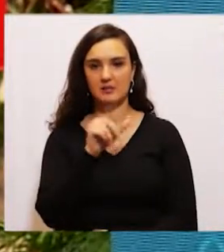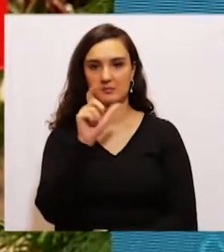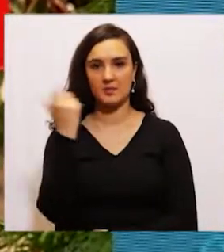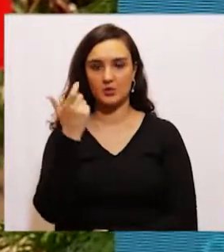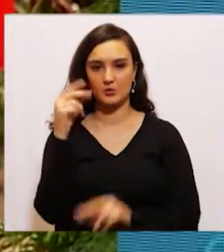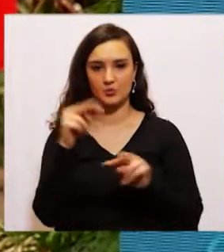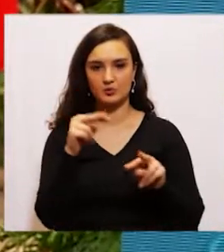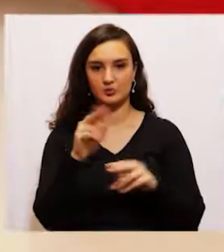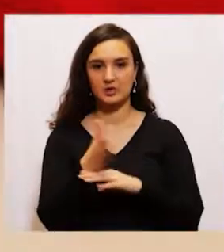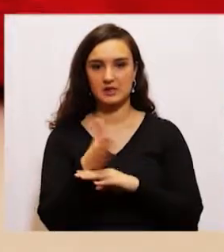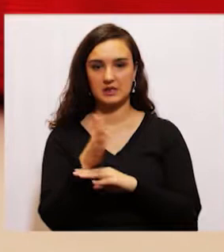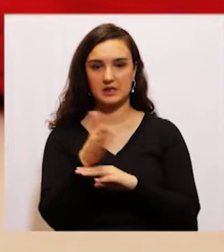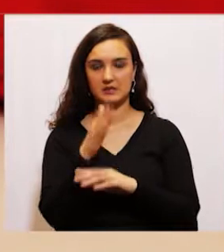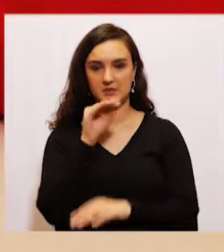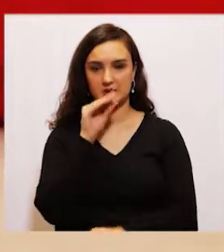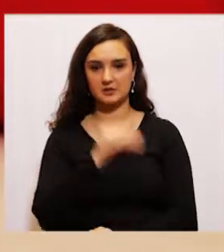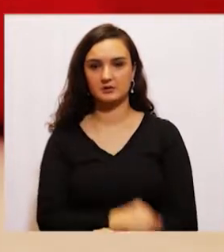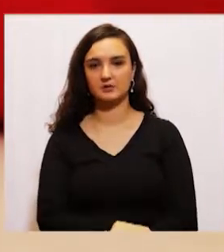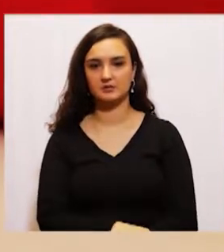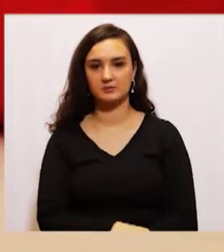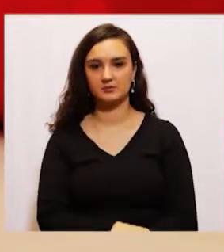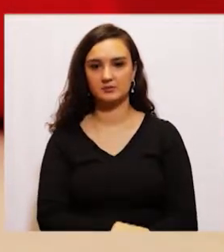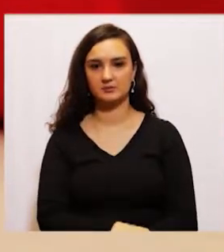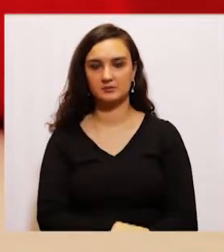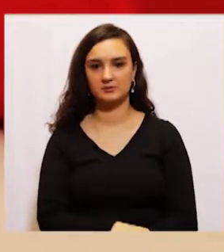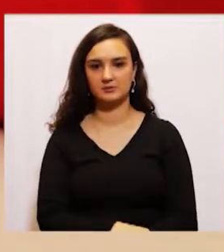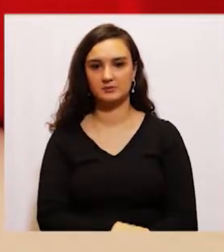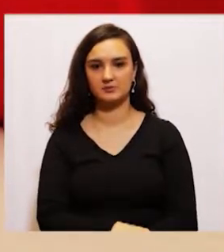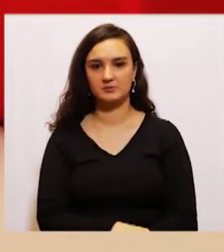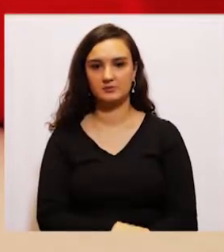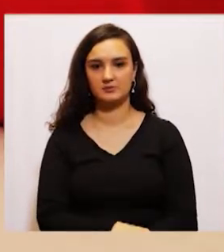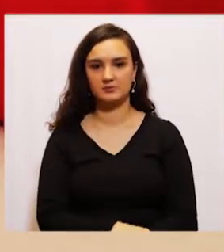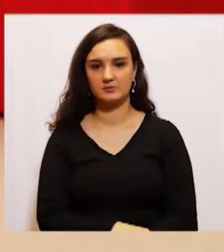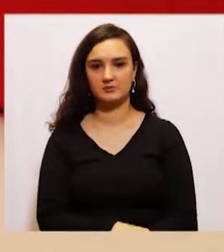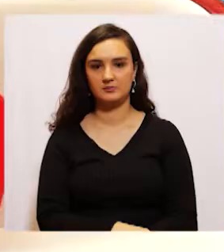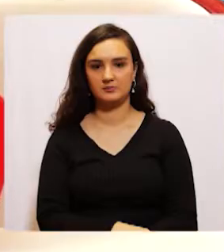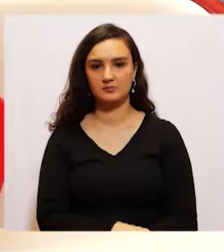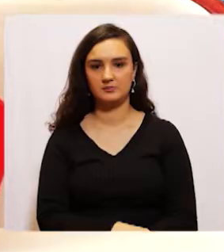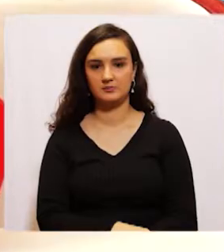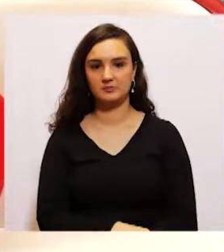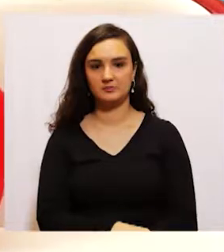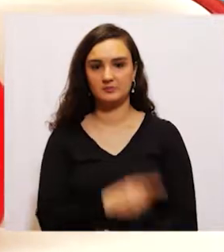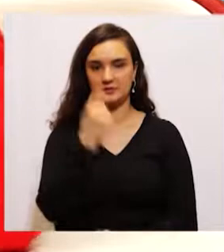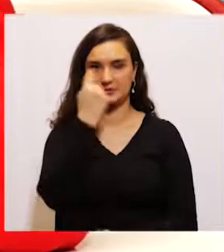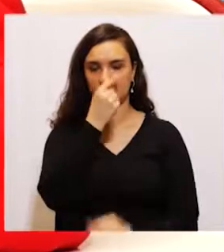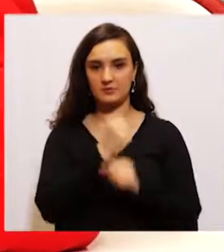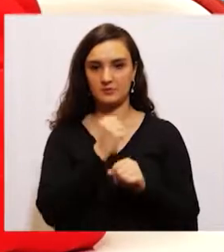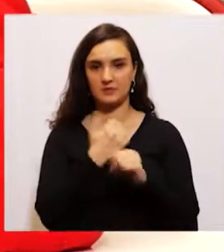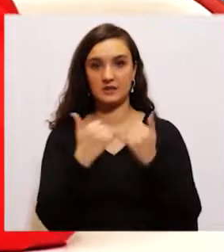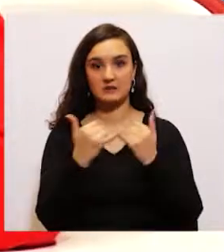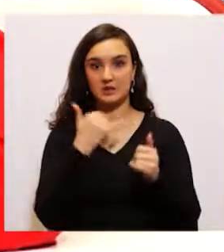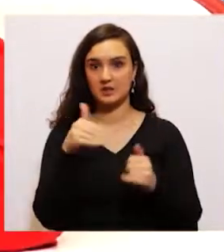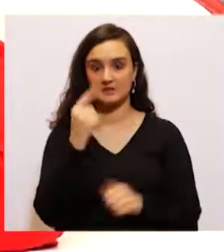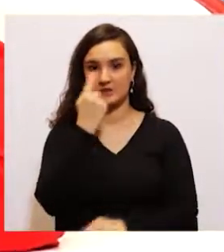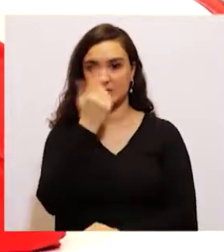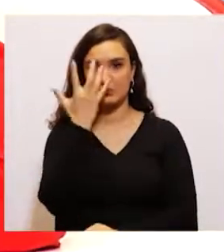რომელიც ასეირნებს ძაღლს. თვალები გაუკეთე ჩემო საყვარელო ყვითელ. ყვითელი არა გვაქვს თვალი, მუქი